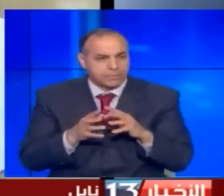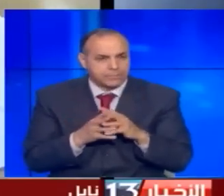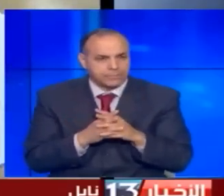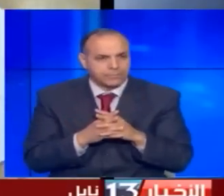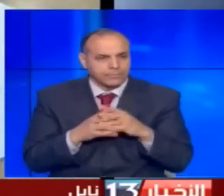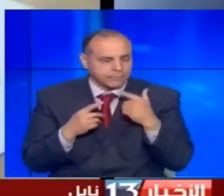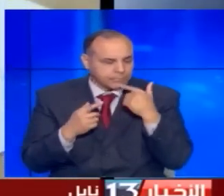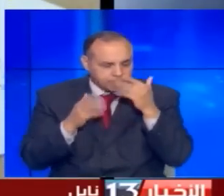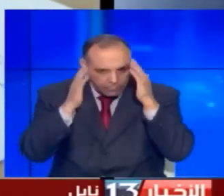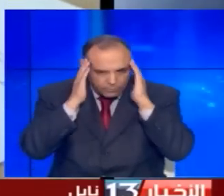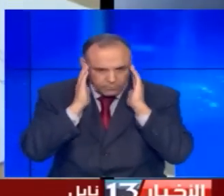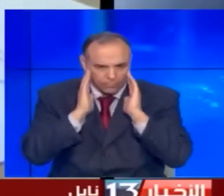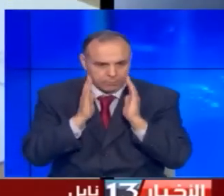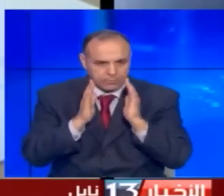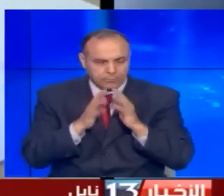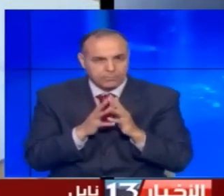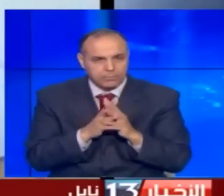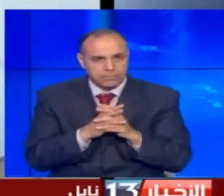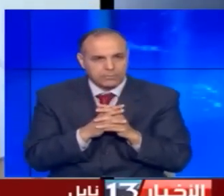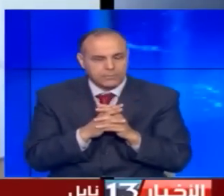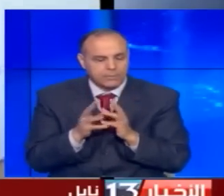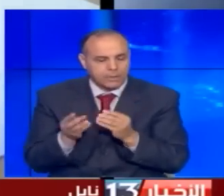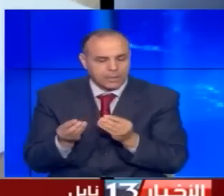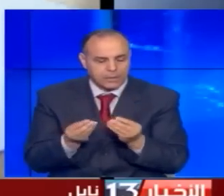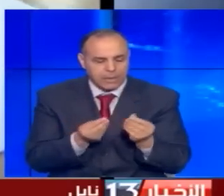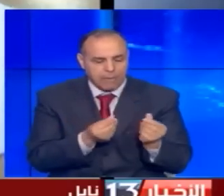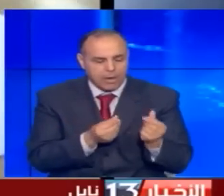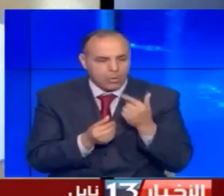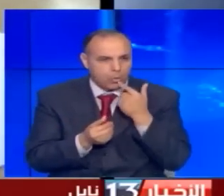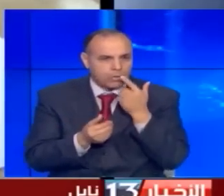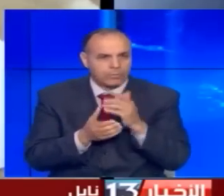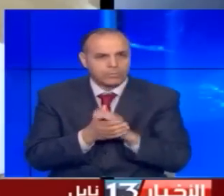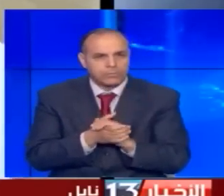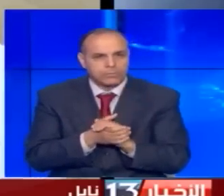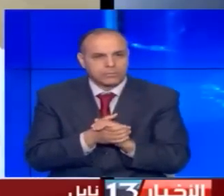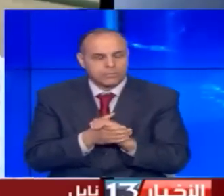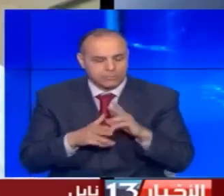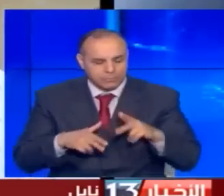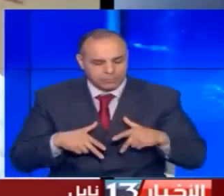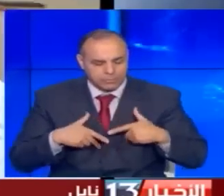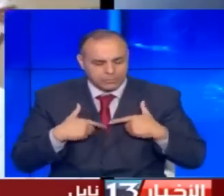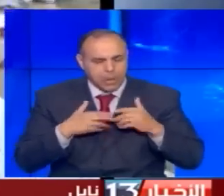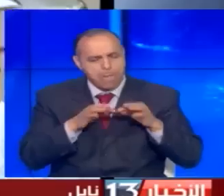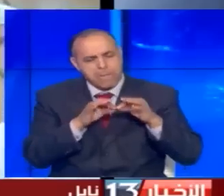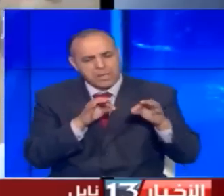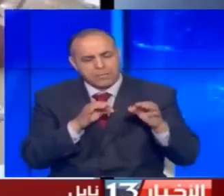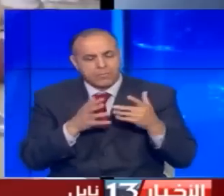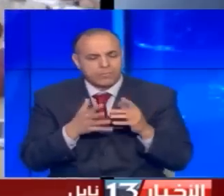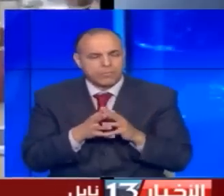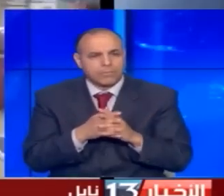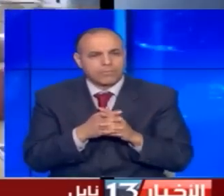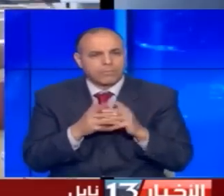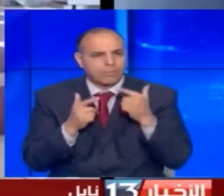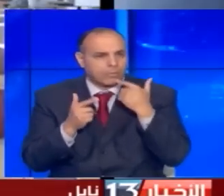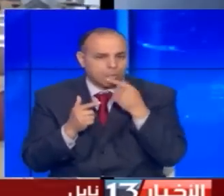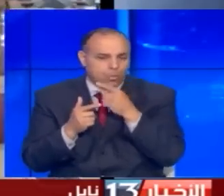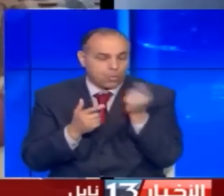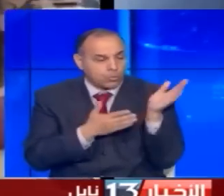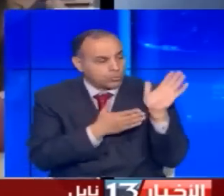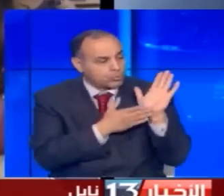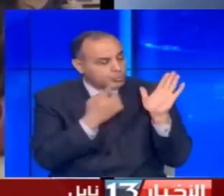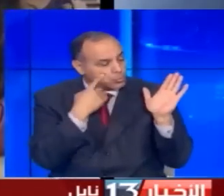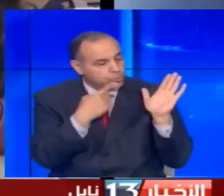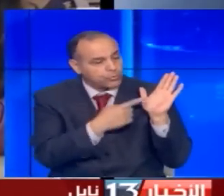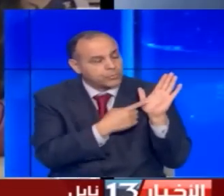حبيت نركز على معناها الطبيعة، معناها حياتنا في البرية، معناها حبيت نوري اللي